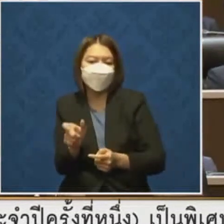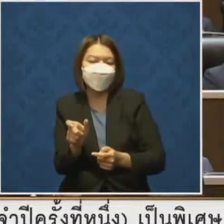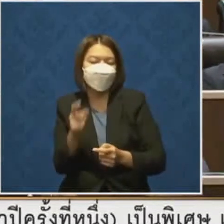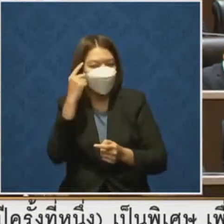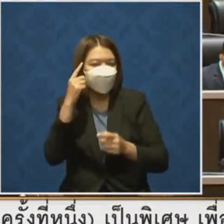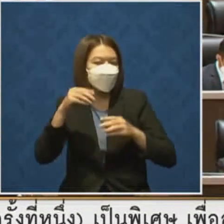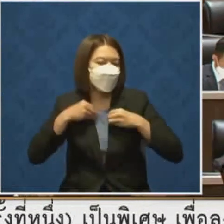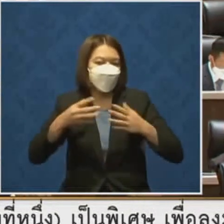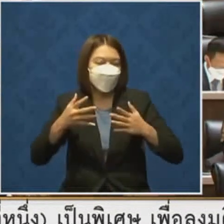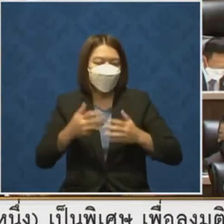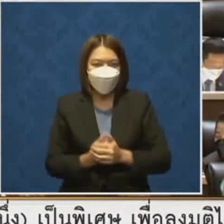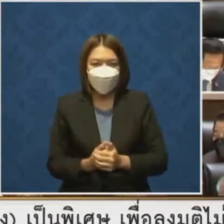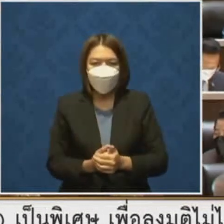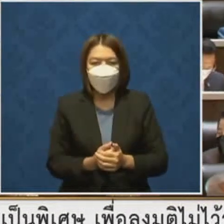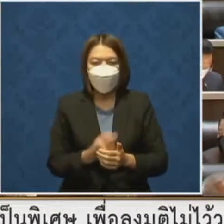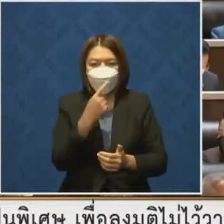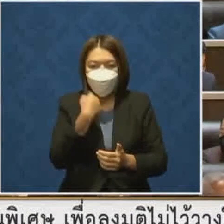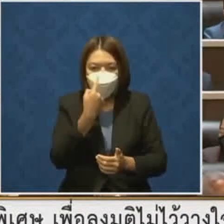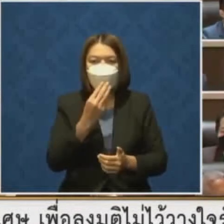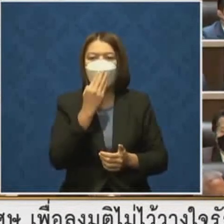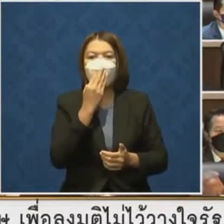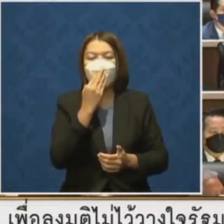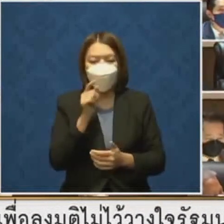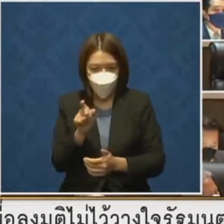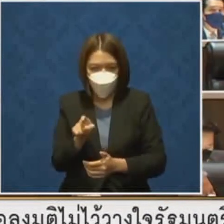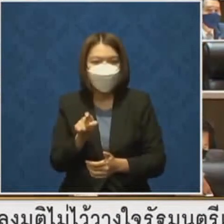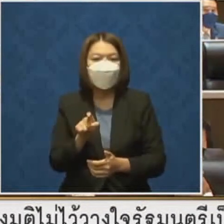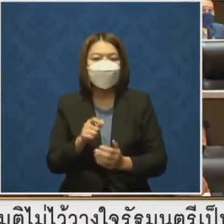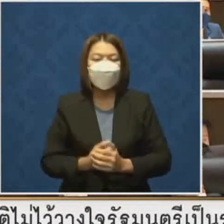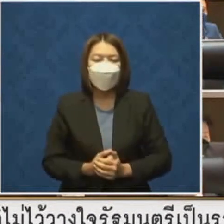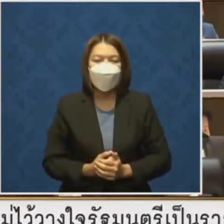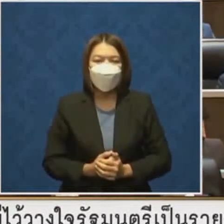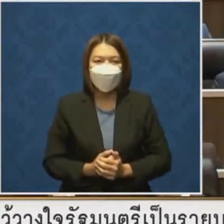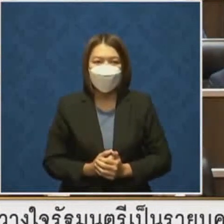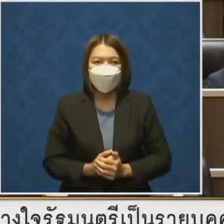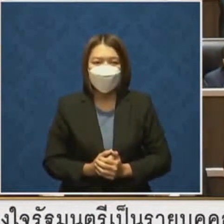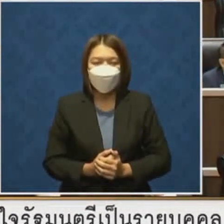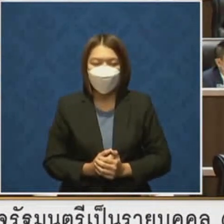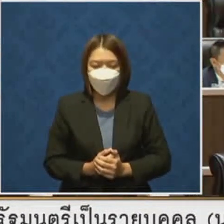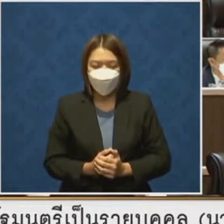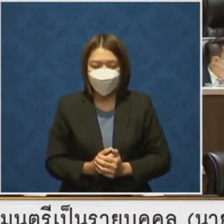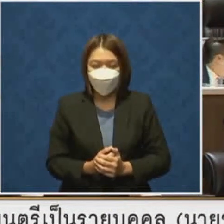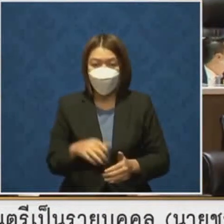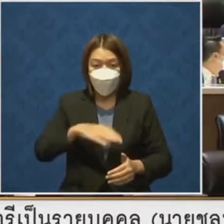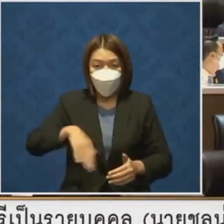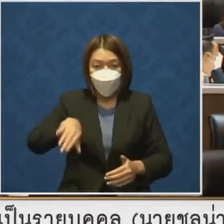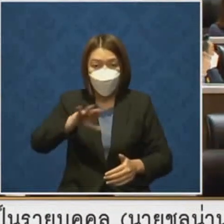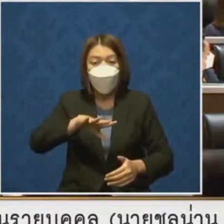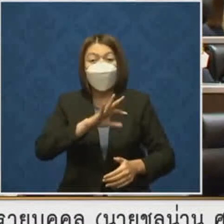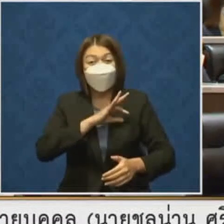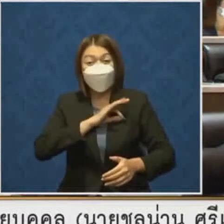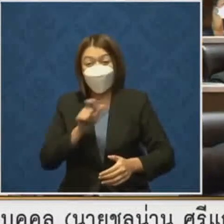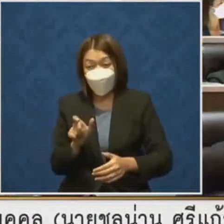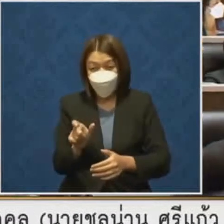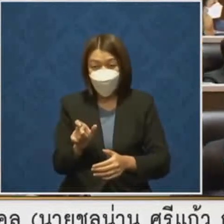ประกาศสลายกลุ่มย่อยหลังจากที่ได้กระเป๋าตุงไปแล้วเนี่ยเขาประกาศสลายกลุ่มน ะ ก็คงไม่มีโอกาสได้ทำมาห